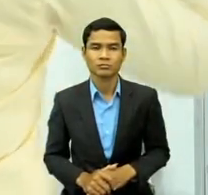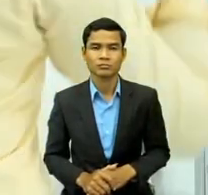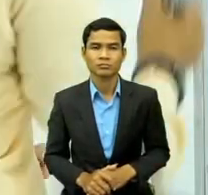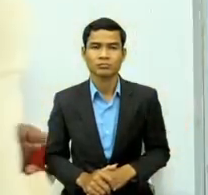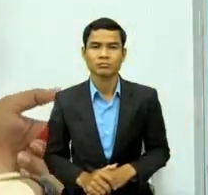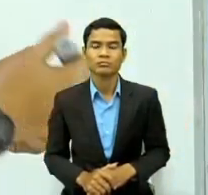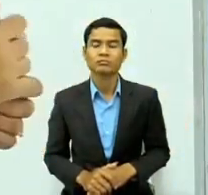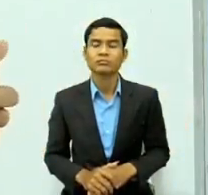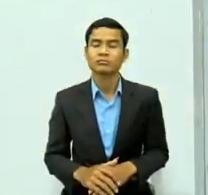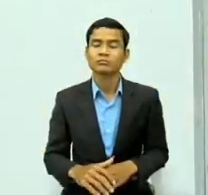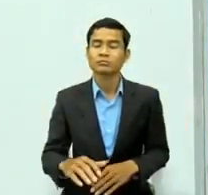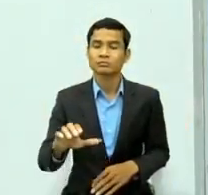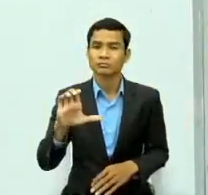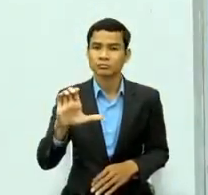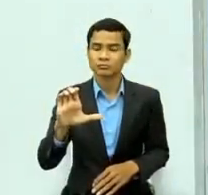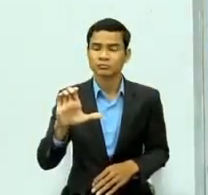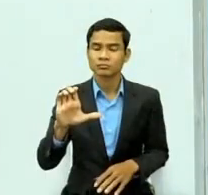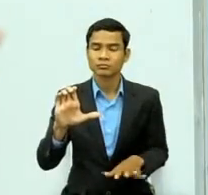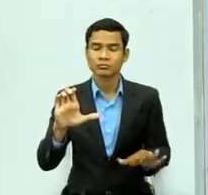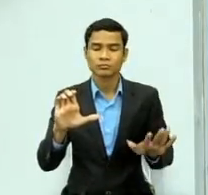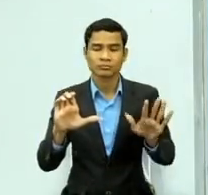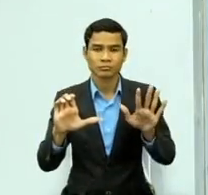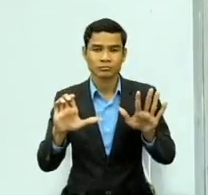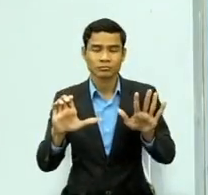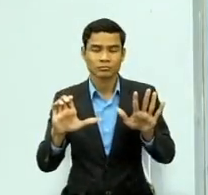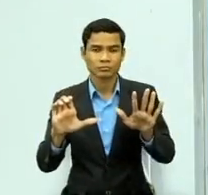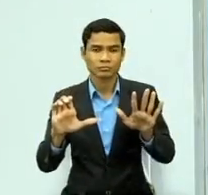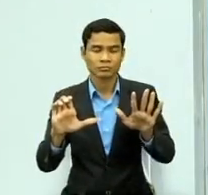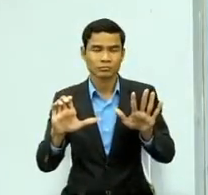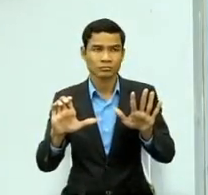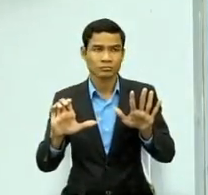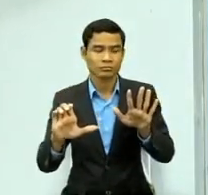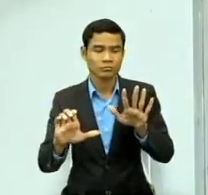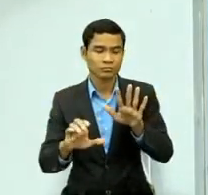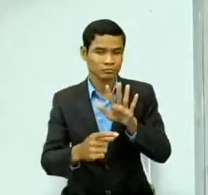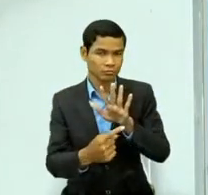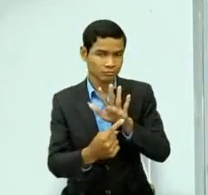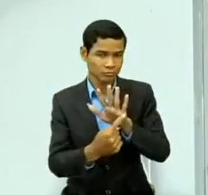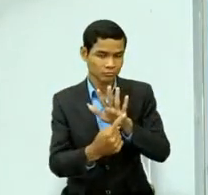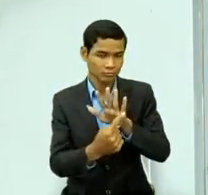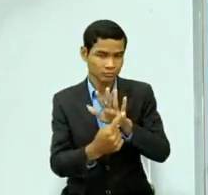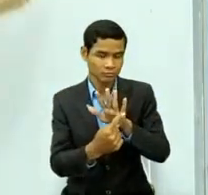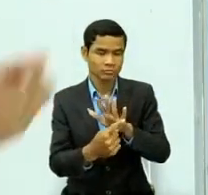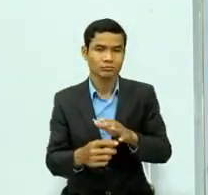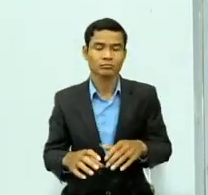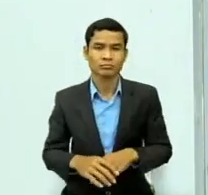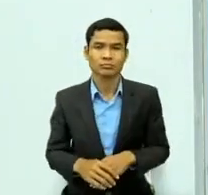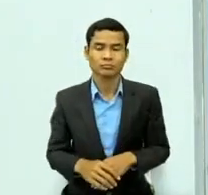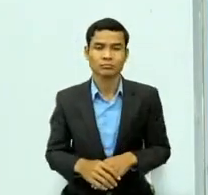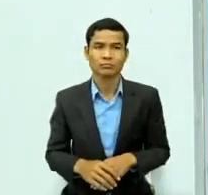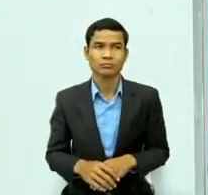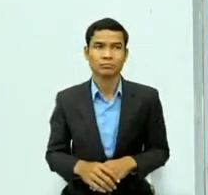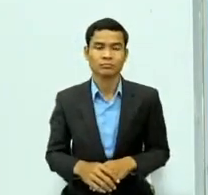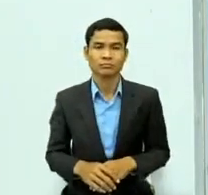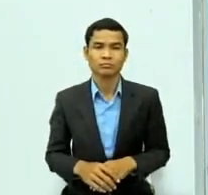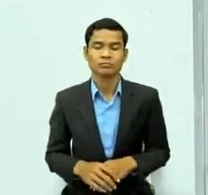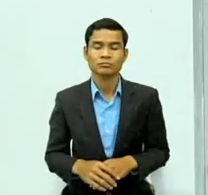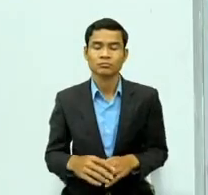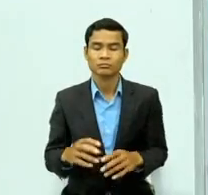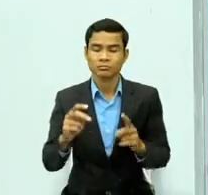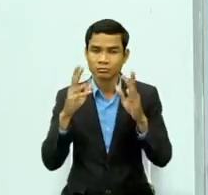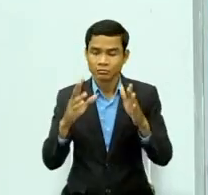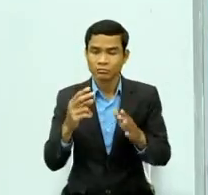ចាឈើគឺមានអក្សរឆនិងស្រៈអឺចាអ្ន